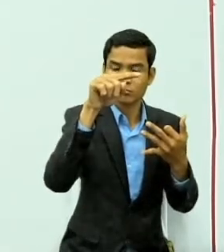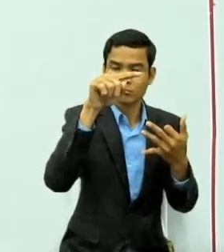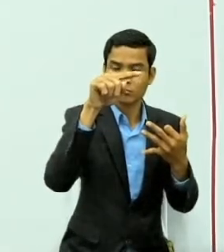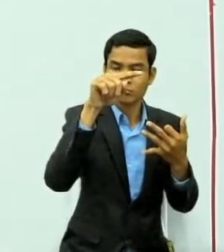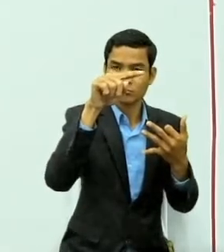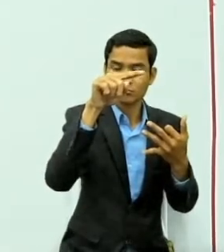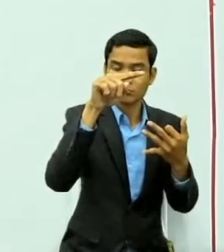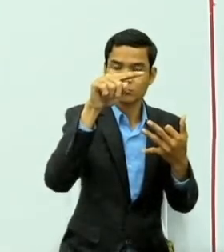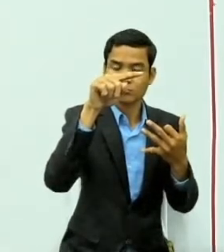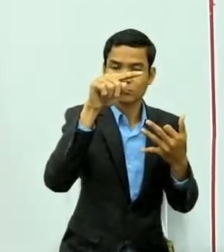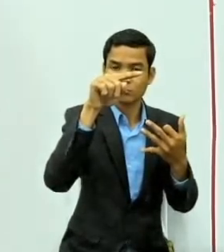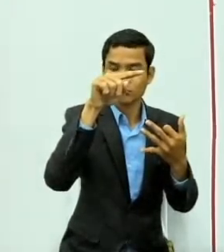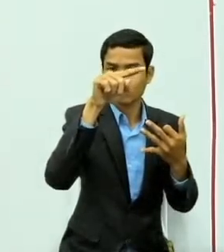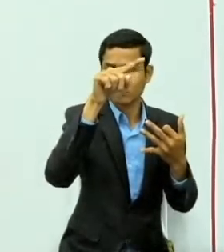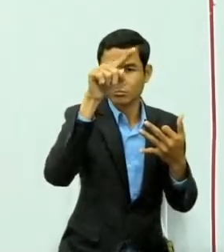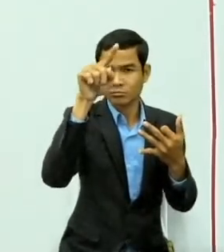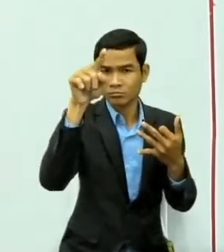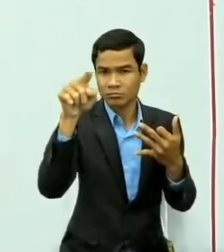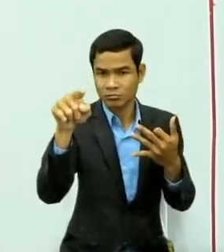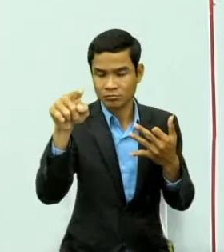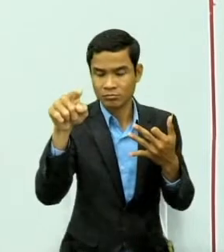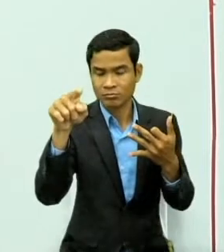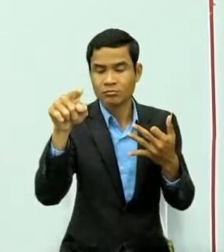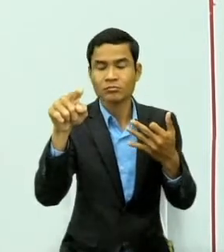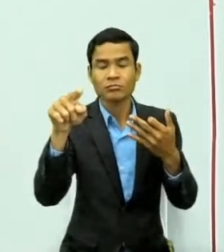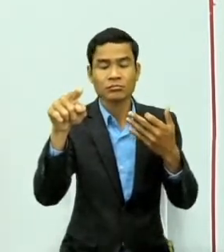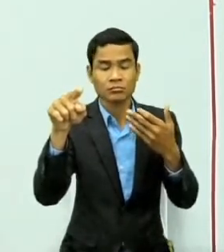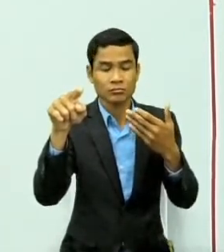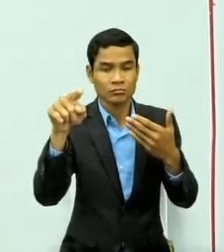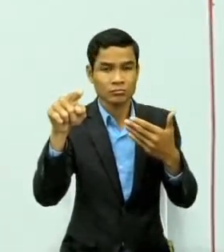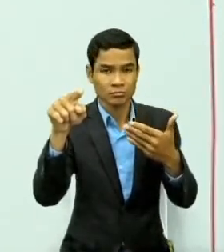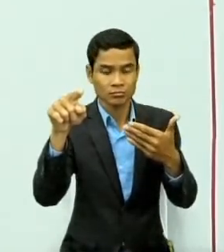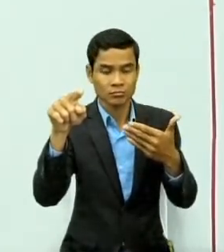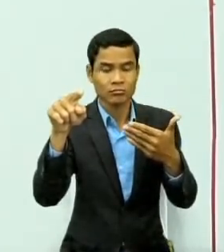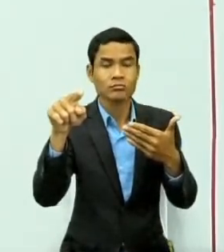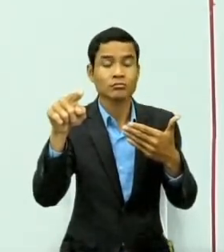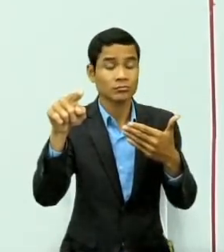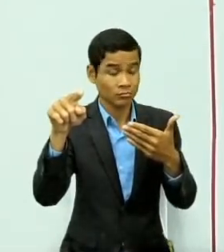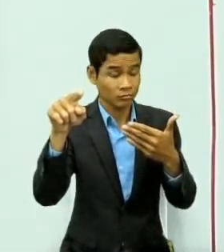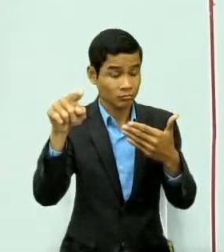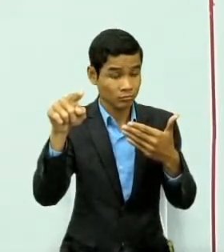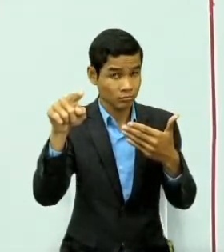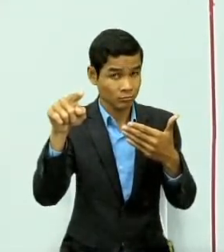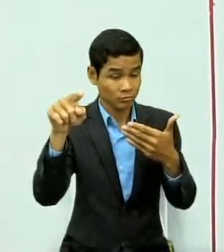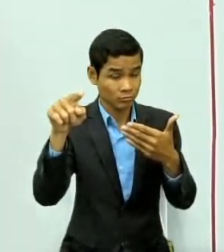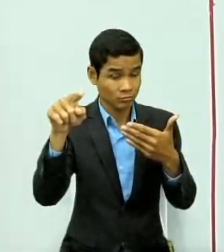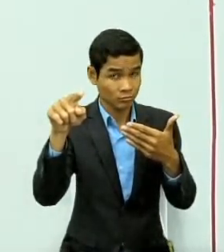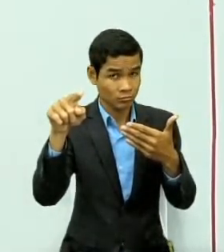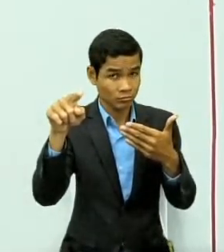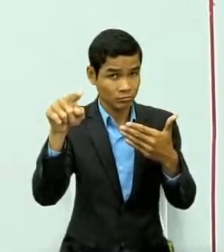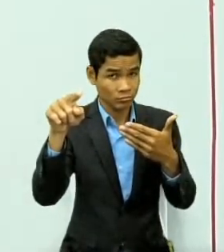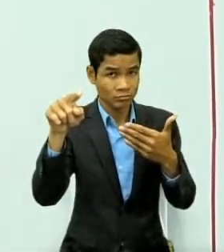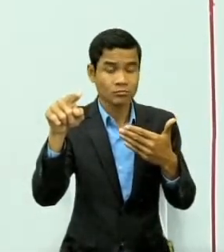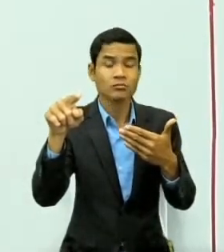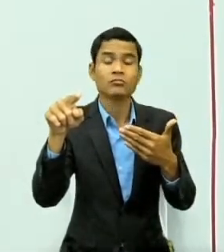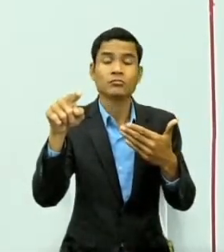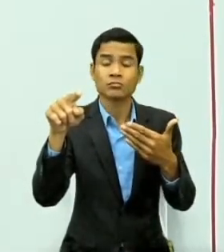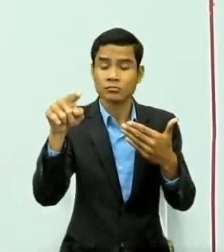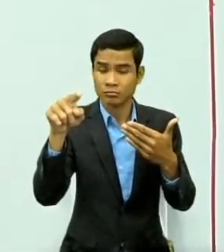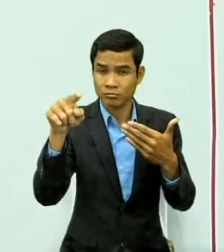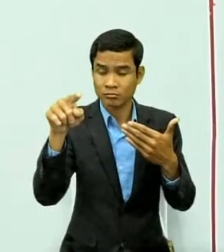8បន្តកោងដែរពីលើចុះក្រោមចាចលនាទី